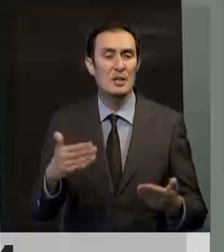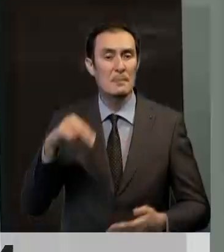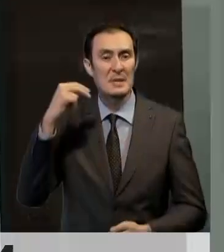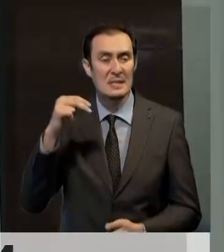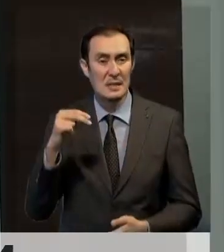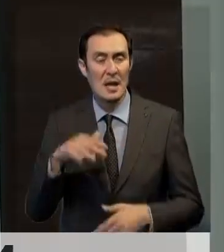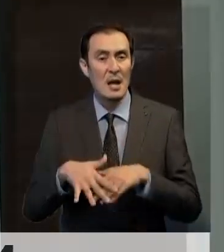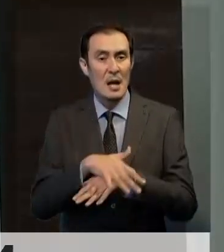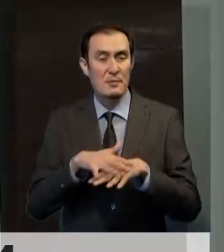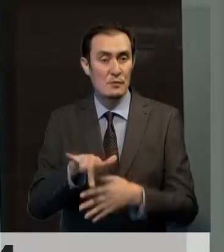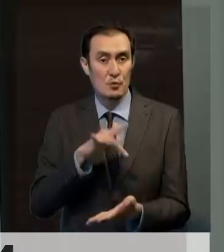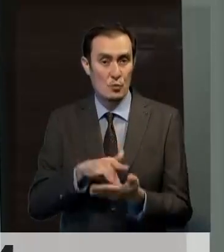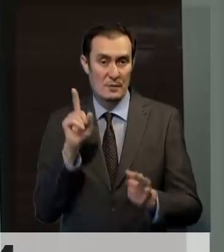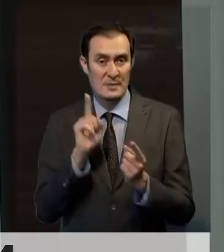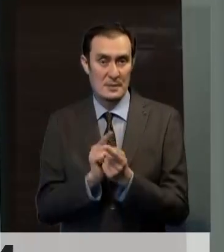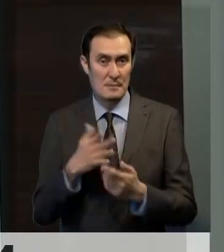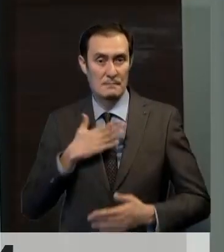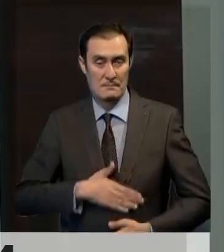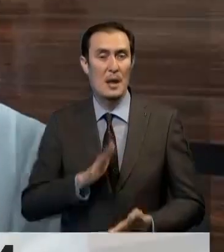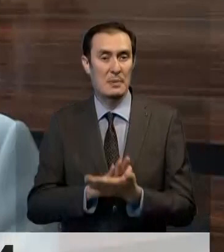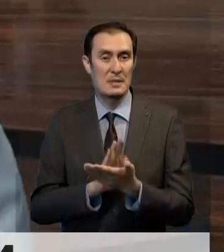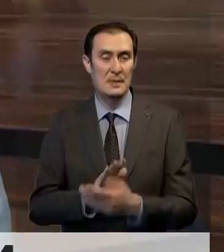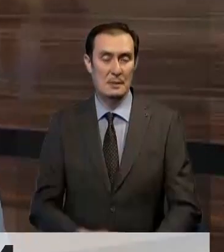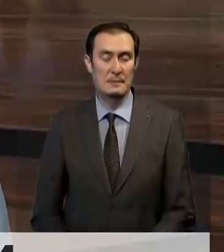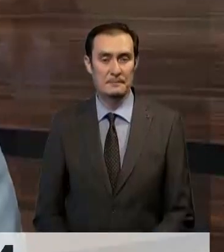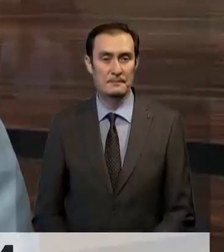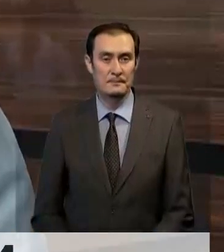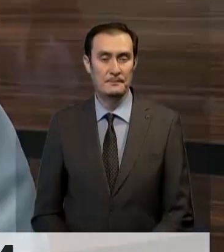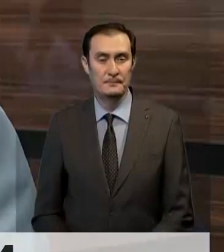президента общественность мегаполиса встретила аплодисментами.